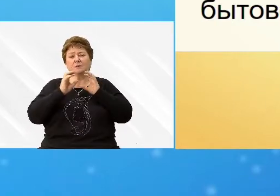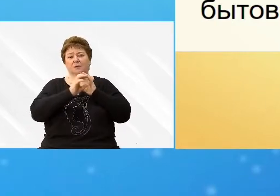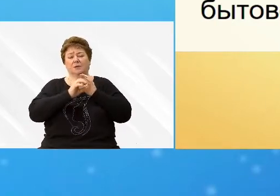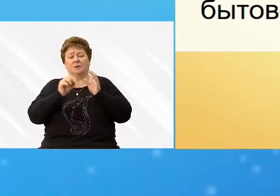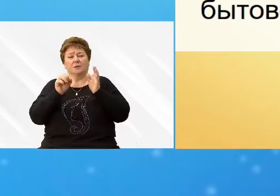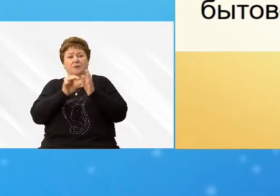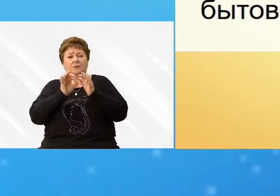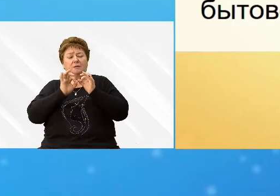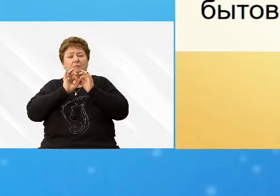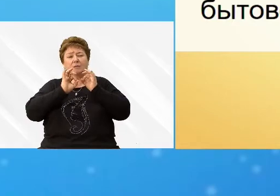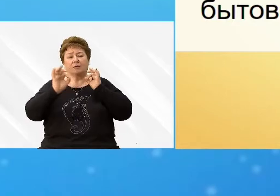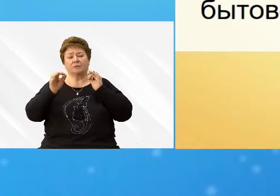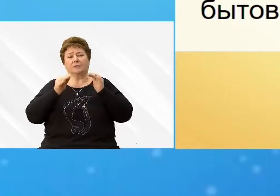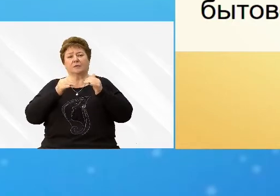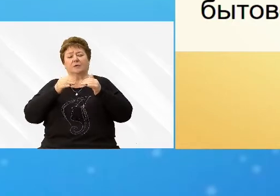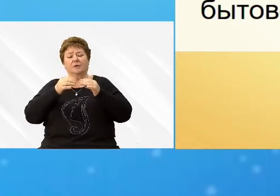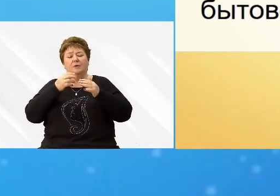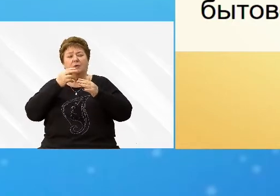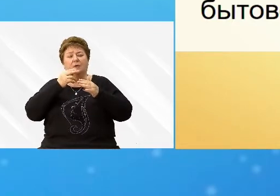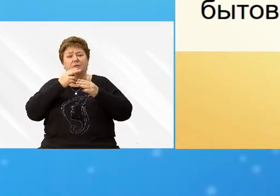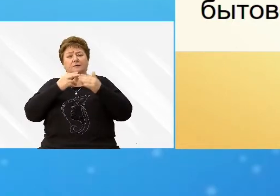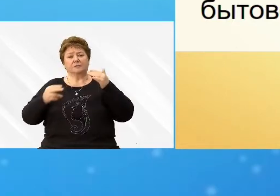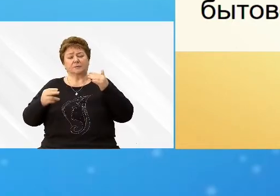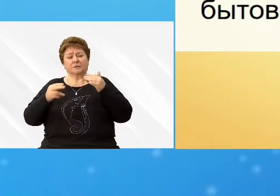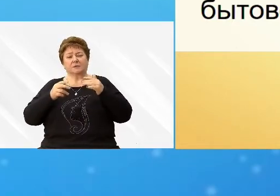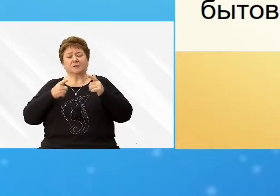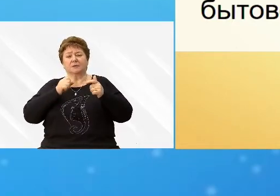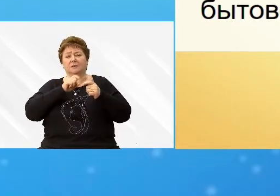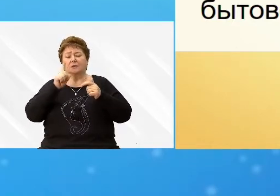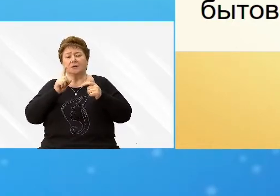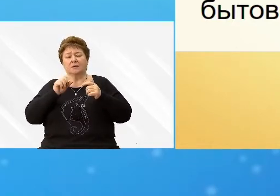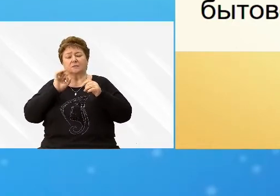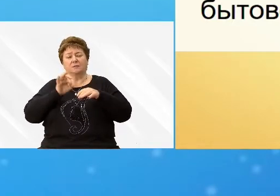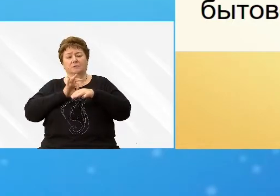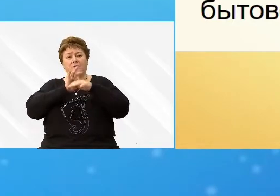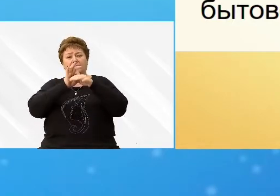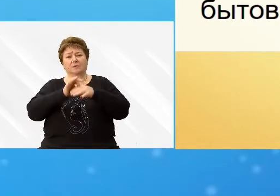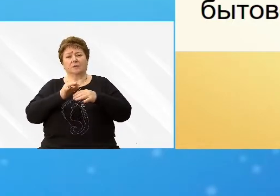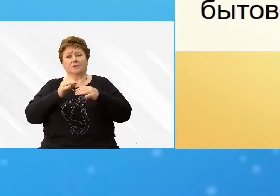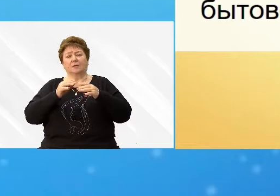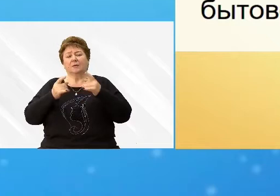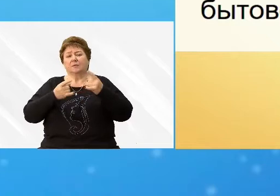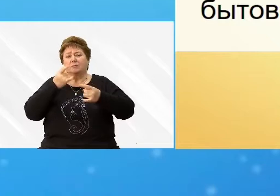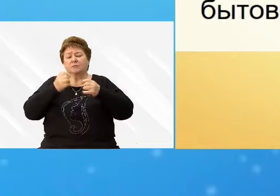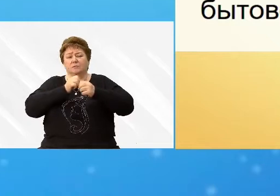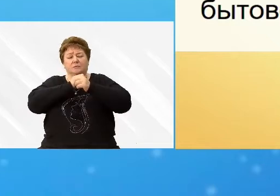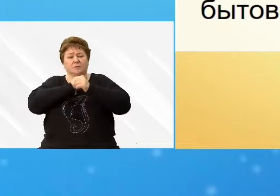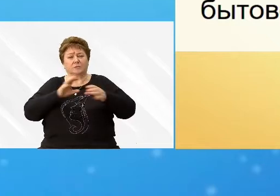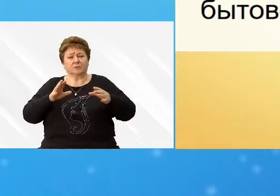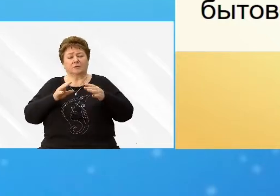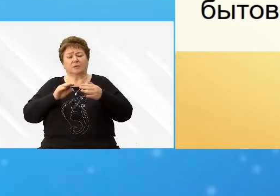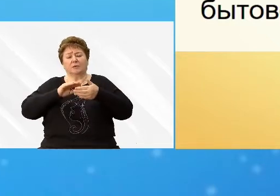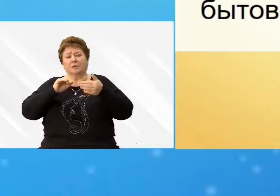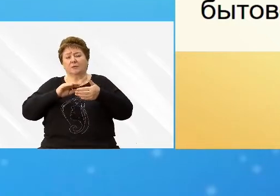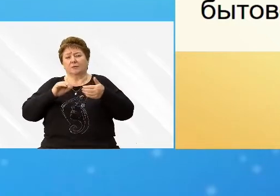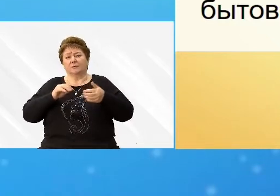электропроводка утечка бытового газа могут привести к затоплению пожару взрыву и повлечь